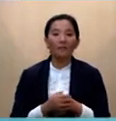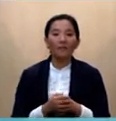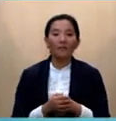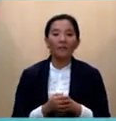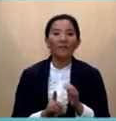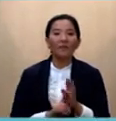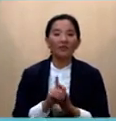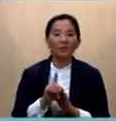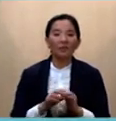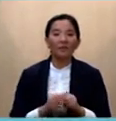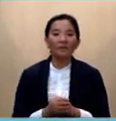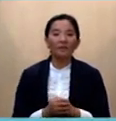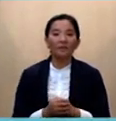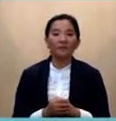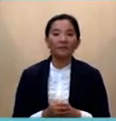Начинайте.